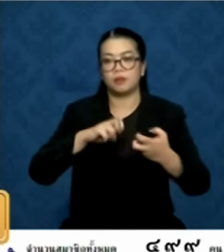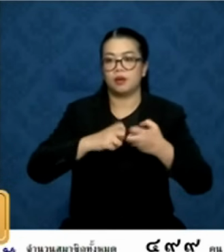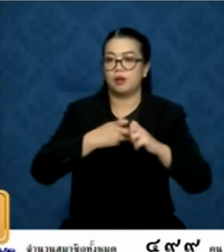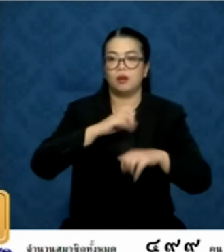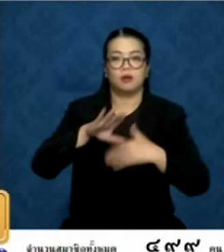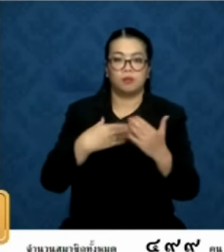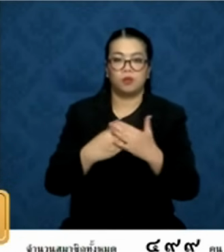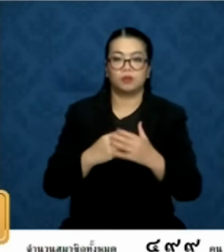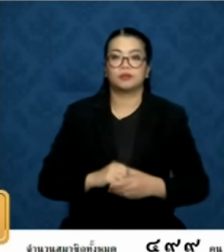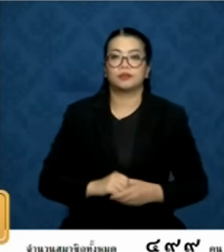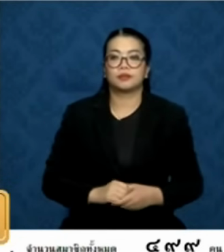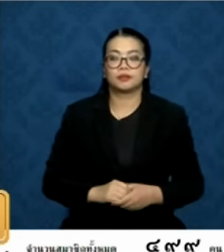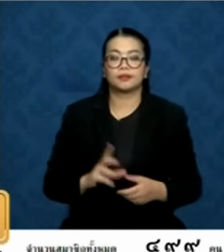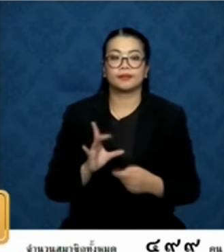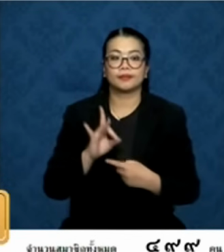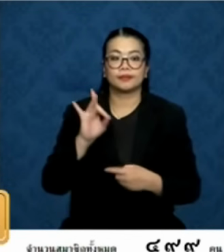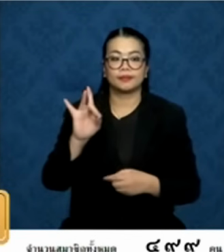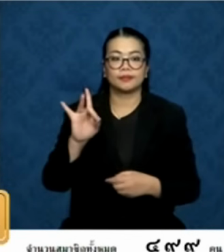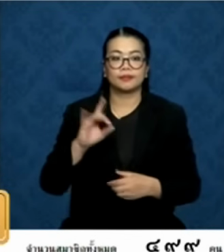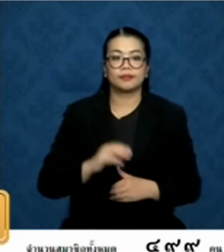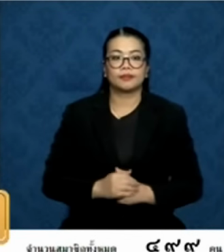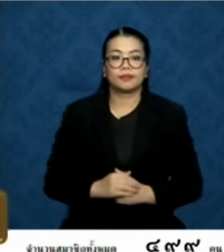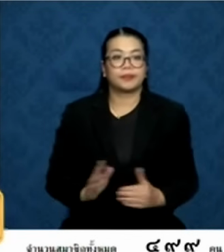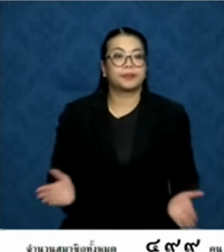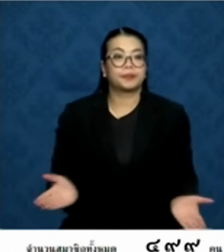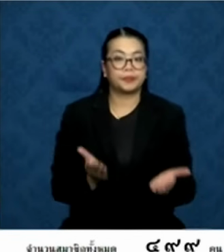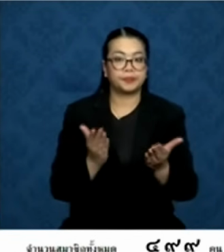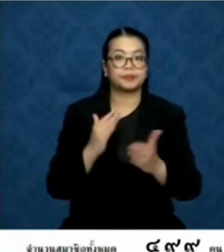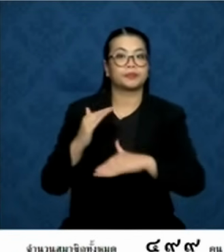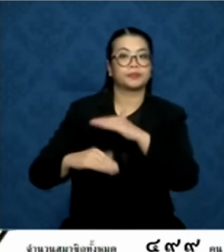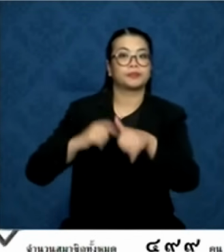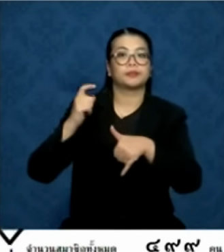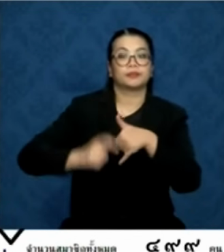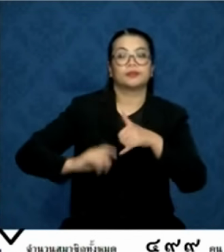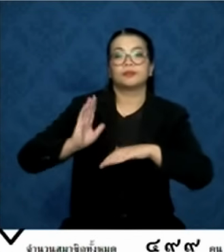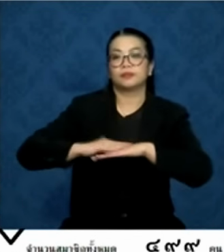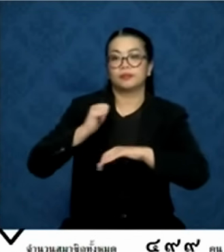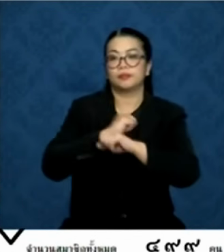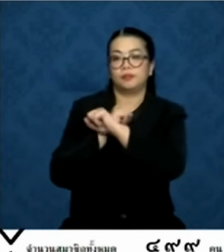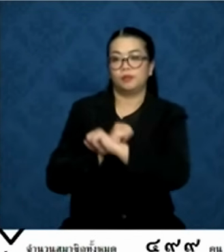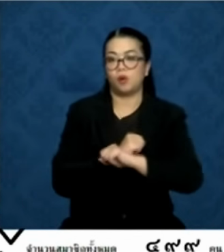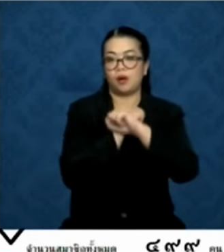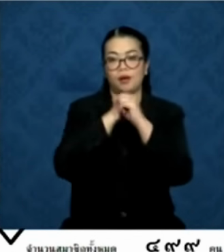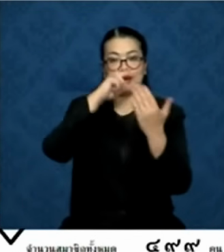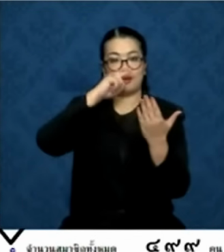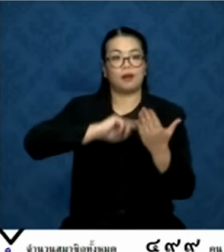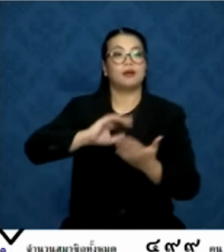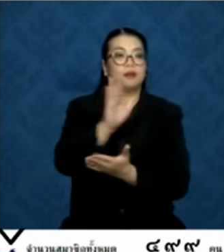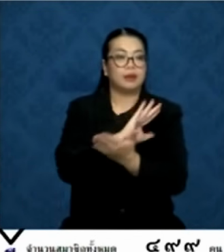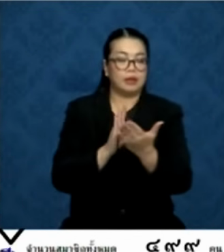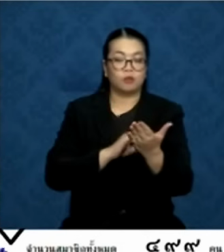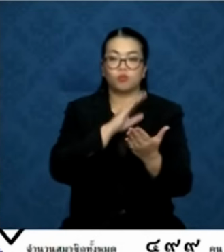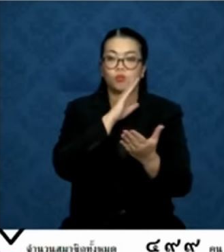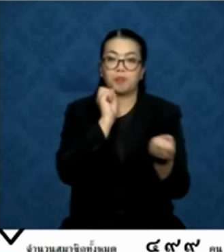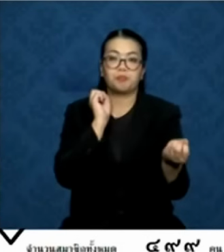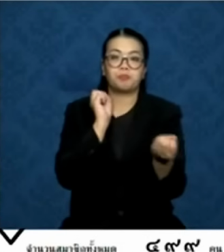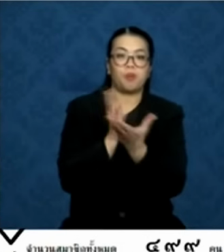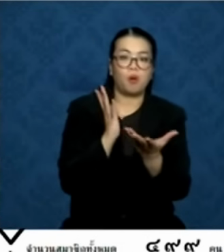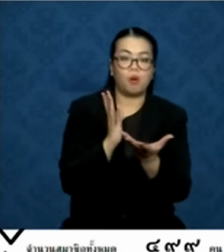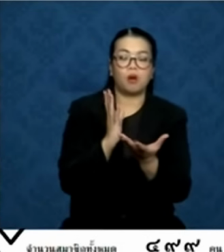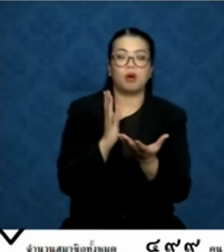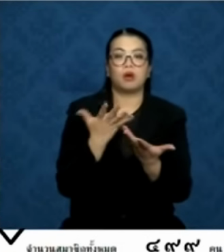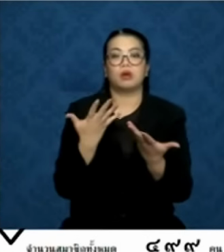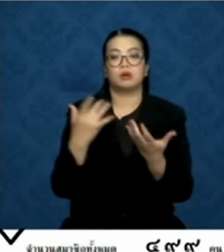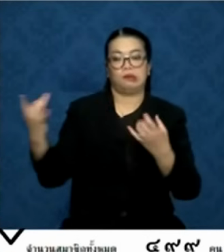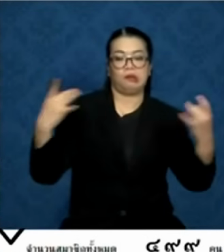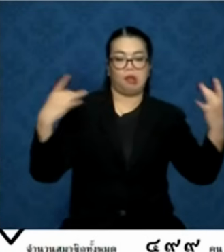ข้อ 8การพัฒนาศักยภาพการป้องกันประเทศและความพร้อมเผชิญภัยคุกคามทุกมิ